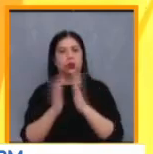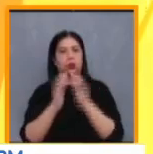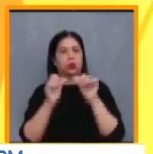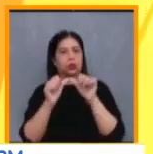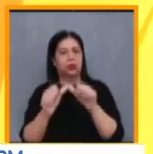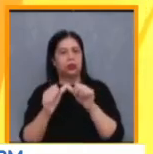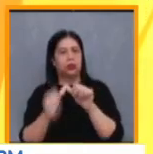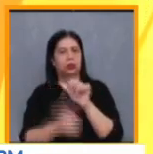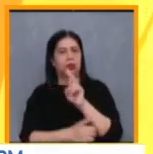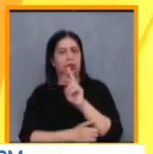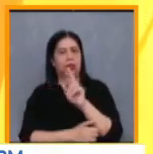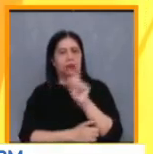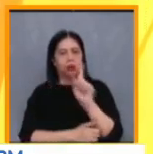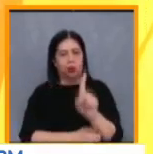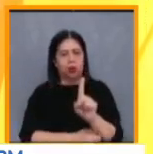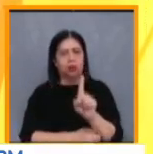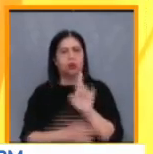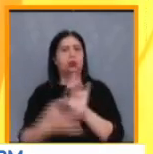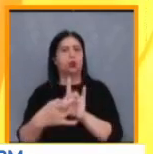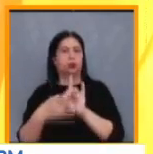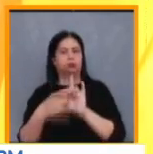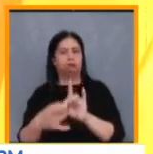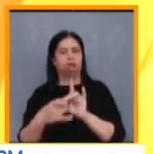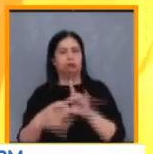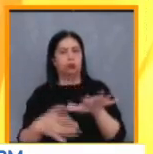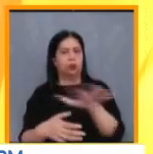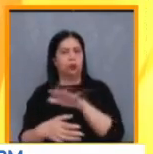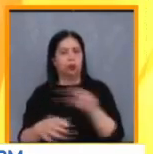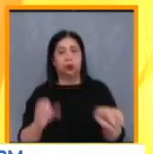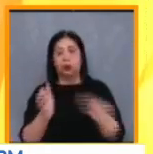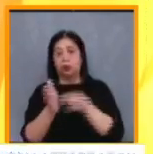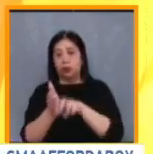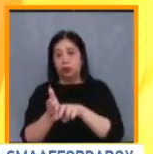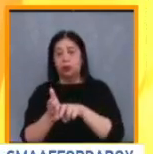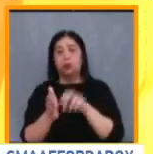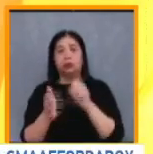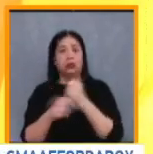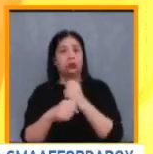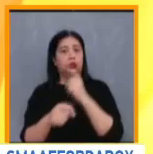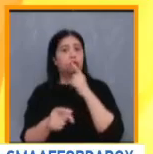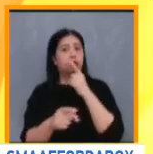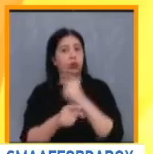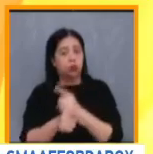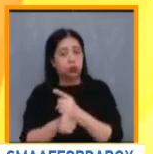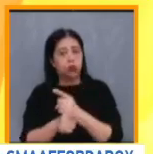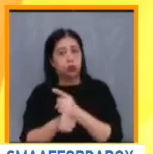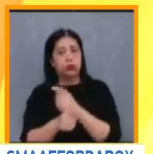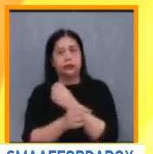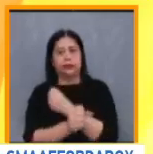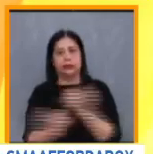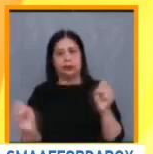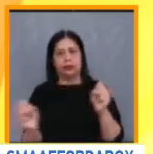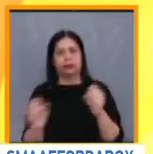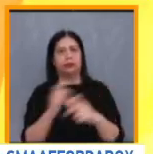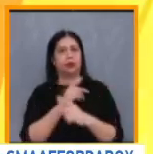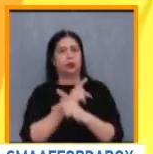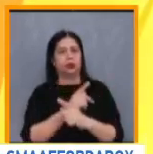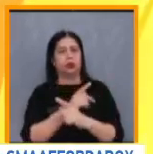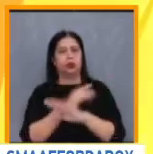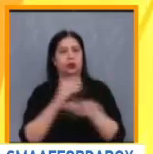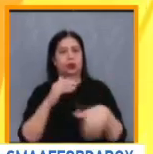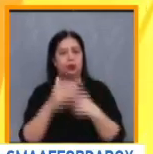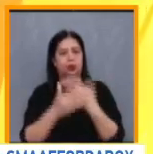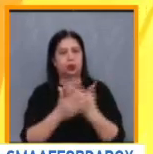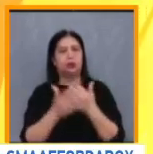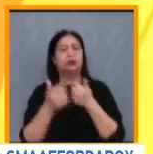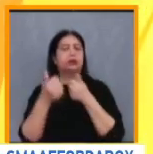ang kooperasyon ng mga pasahero para masiguro ang kaligtasan at proteksyon ng lahat na sumunod sa